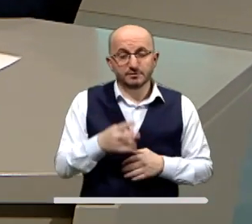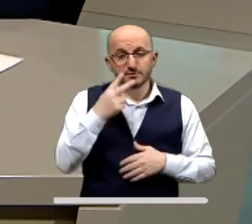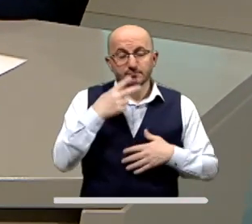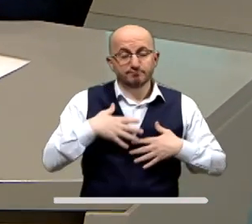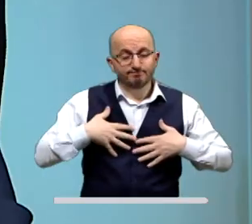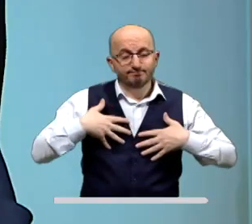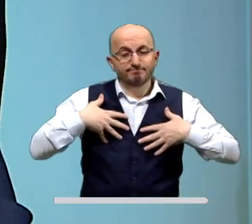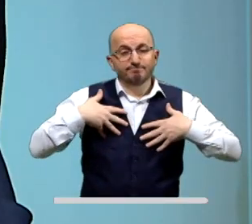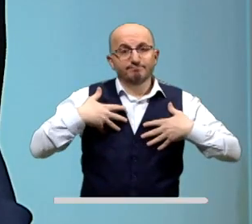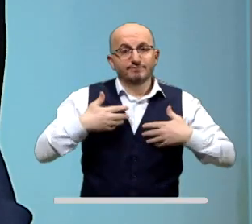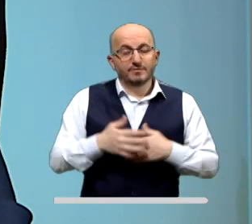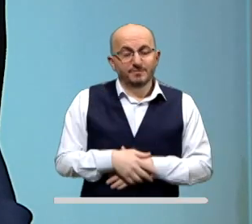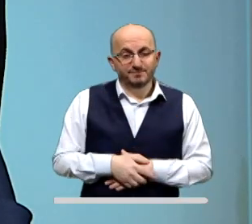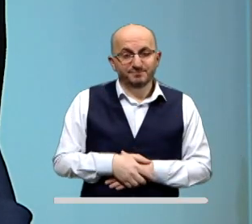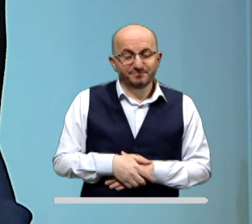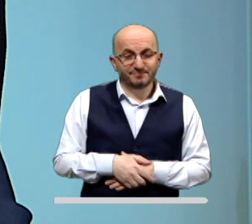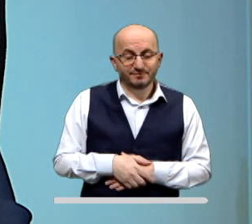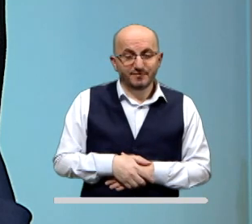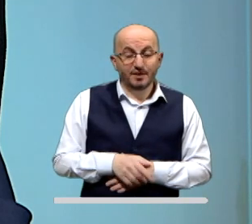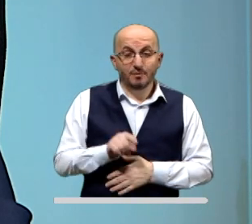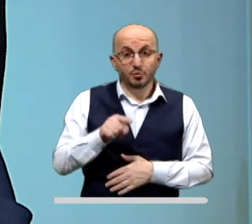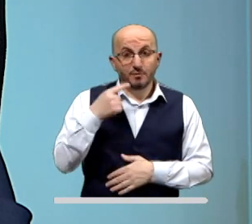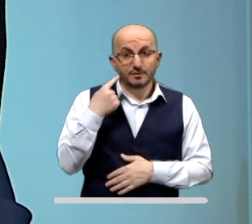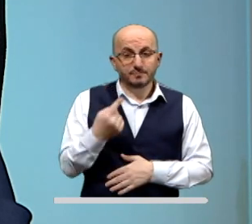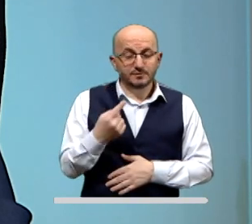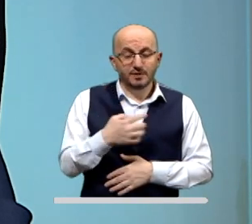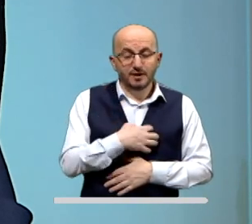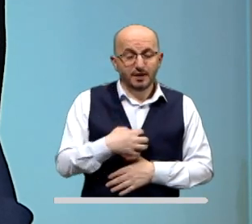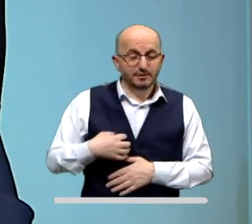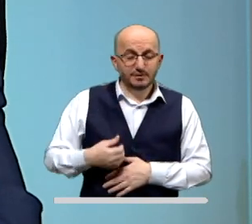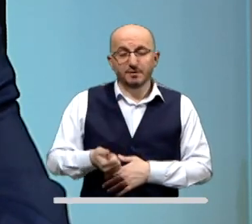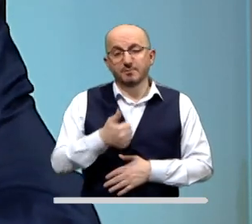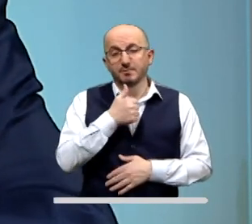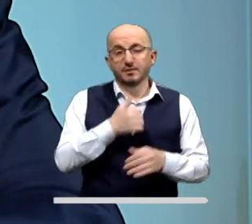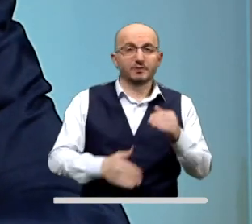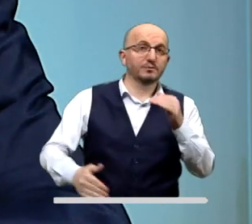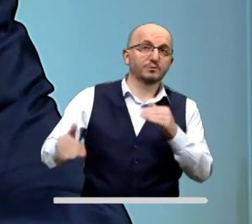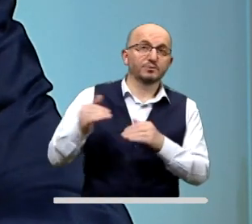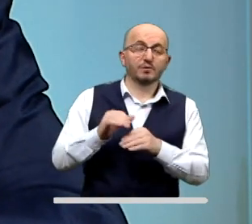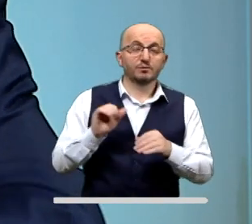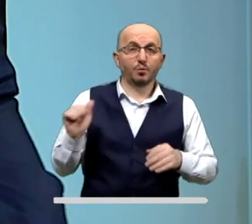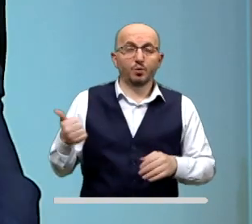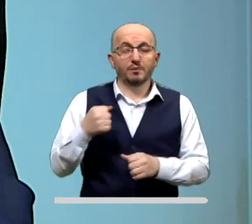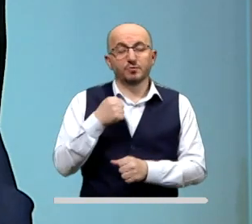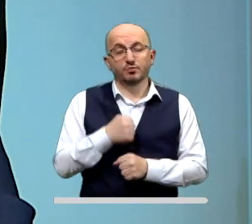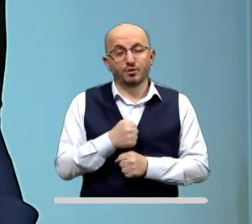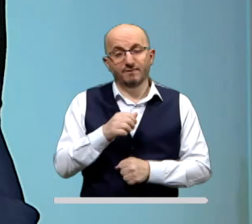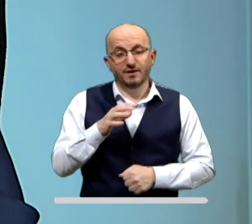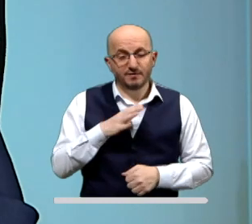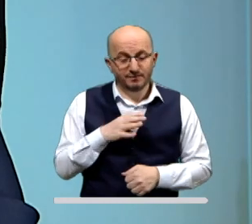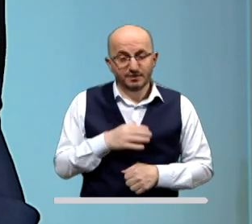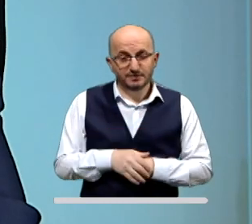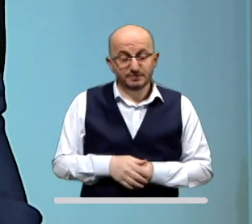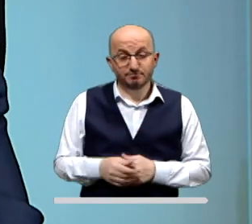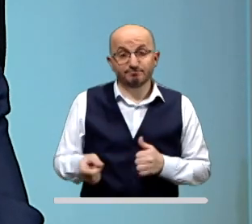aydınlığıdır yani Bu bakımdan anne babaların üzerinde önemli görevler var bir defa